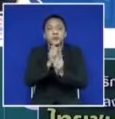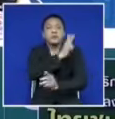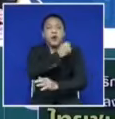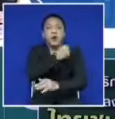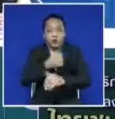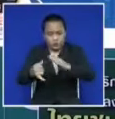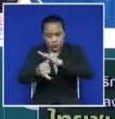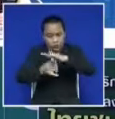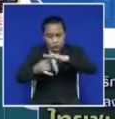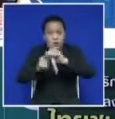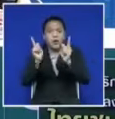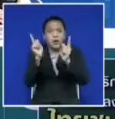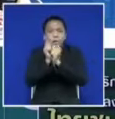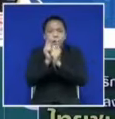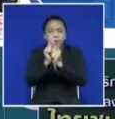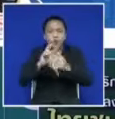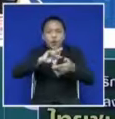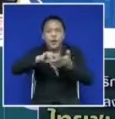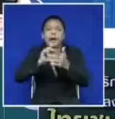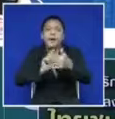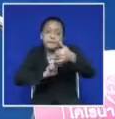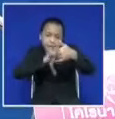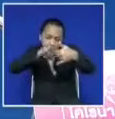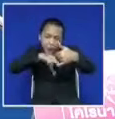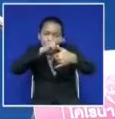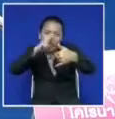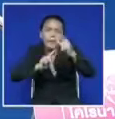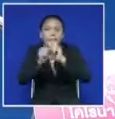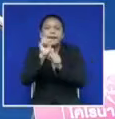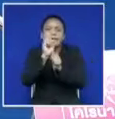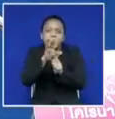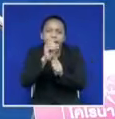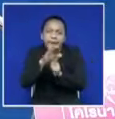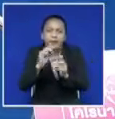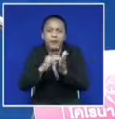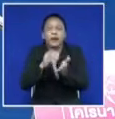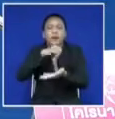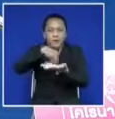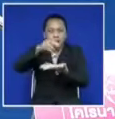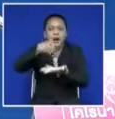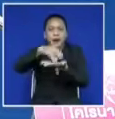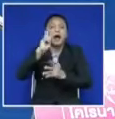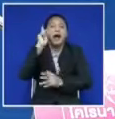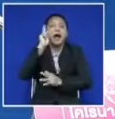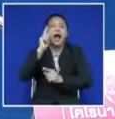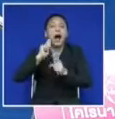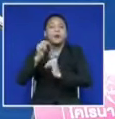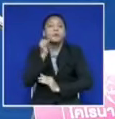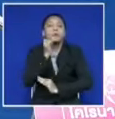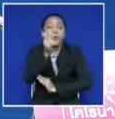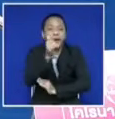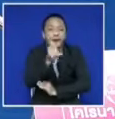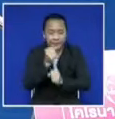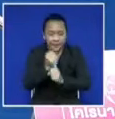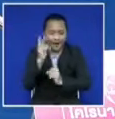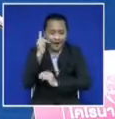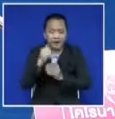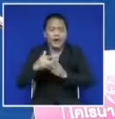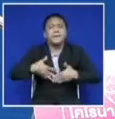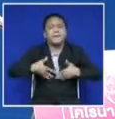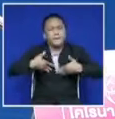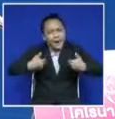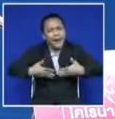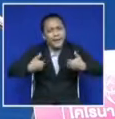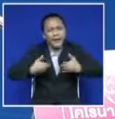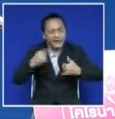นะครับไปพบเพื่อประเมินความเสี่ยงและรับคำแนะนำนะครับก็ขออนุญาตนำเรียนให้ผู้สื่อข่าวที่ไปทำข่าวได้สบายใจนะครับว่